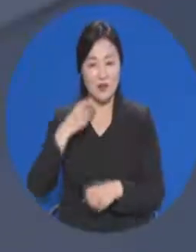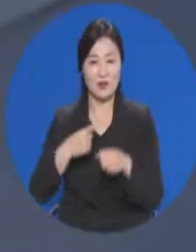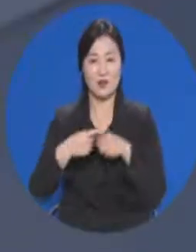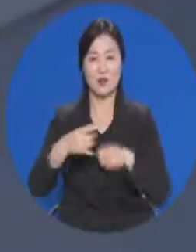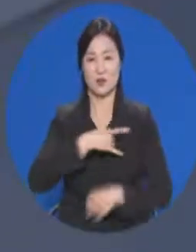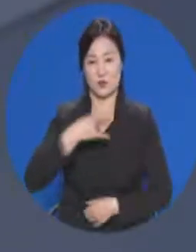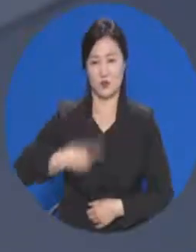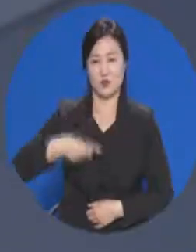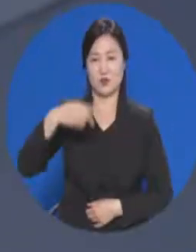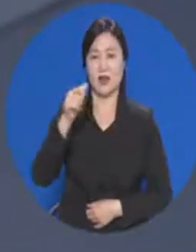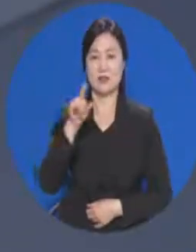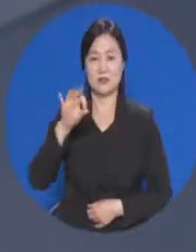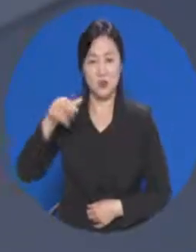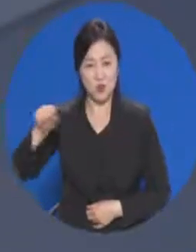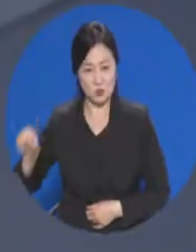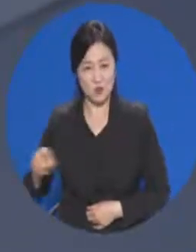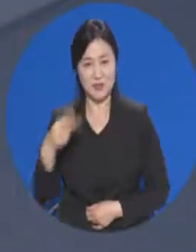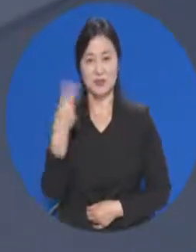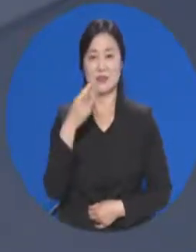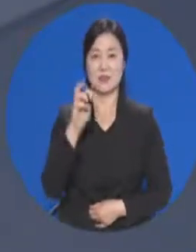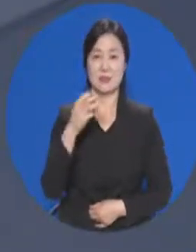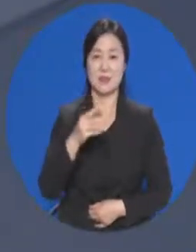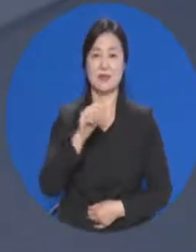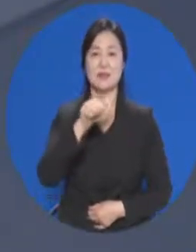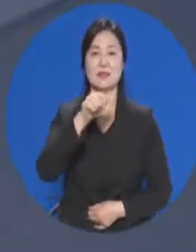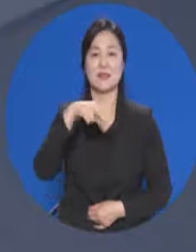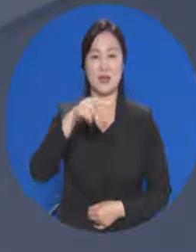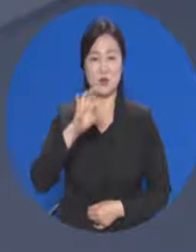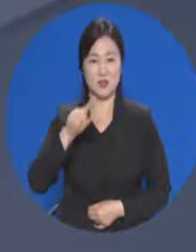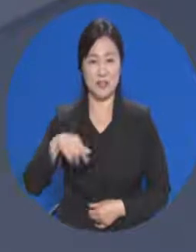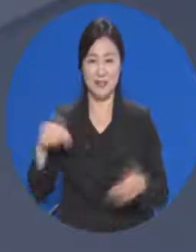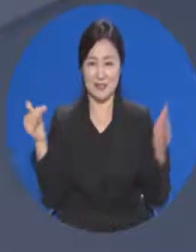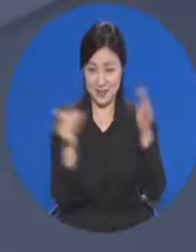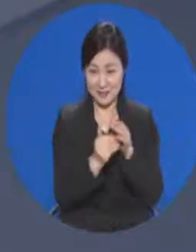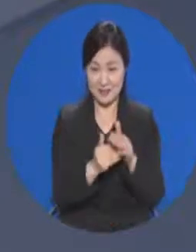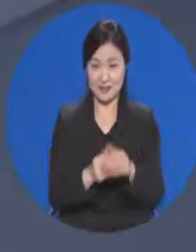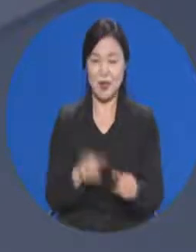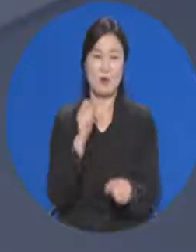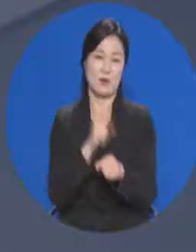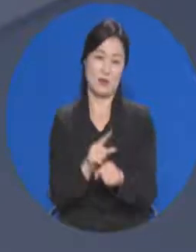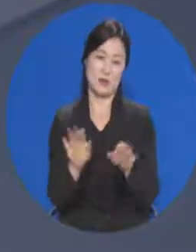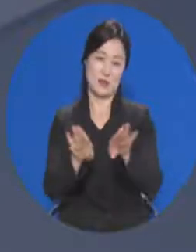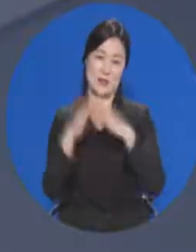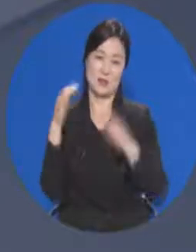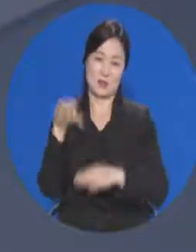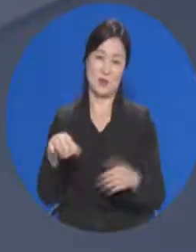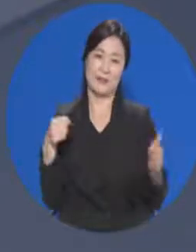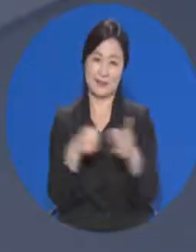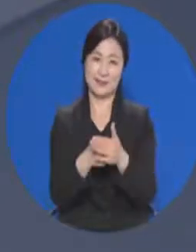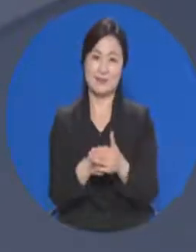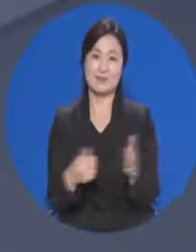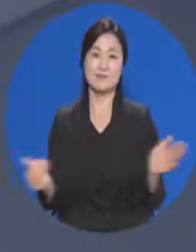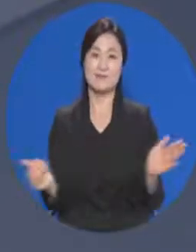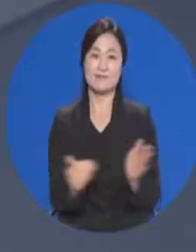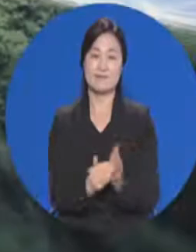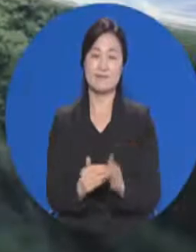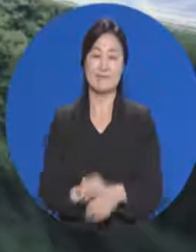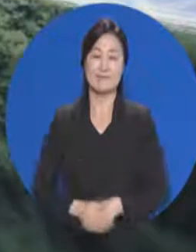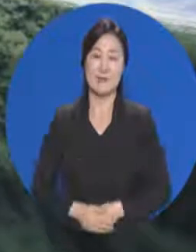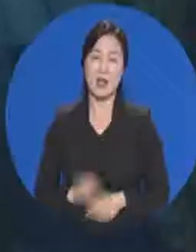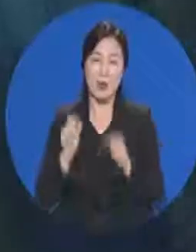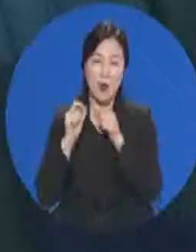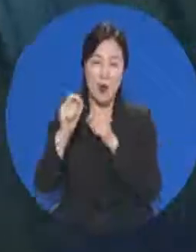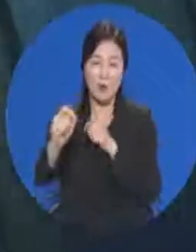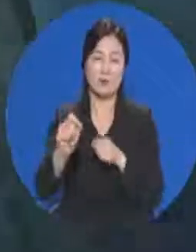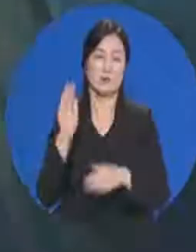중국 항저우부터 2034년 사우디아라비아의 리아드까지 이미 개최지가 결정돼 있기 때문입니다. 먼